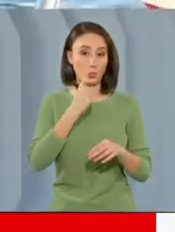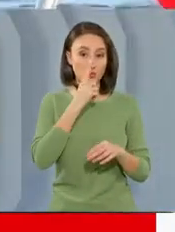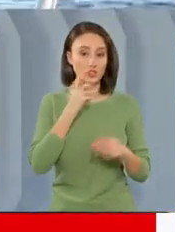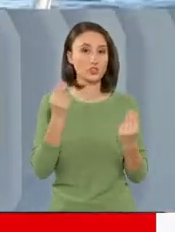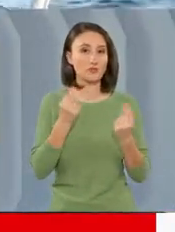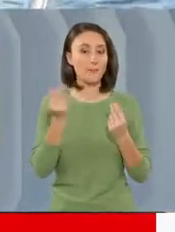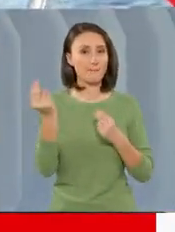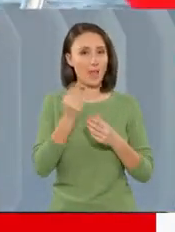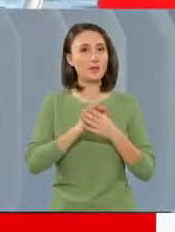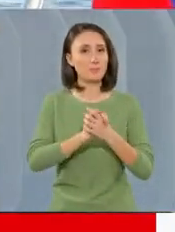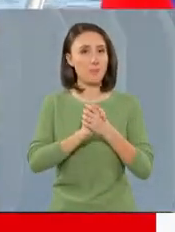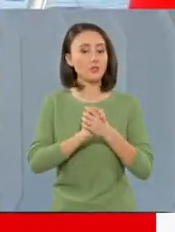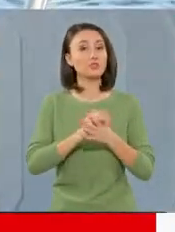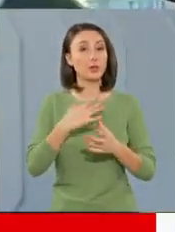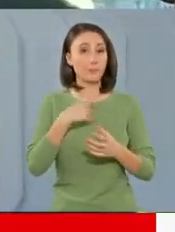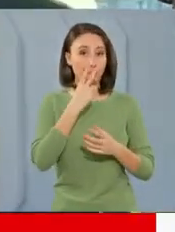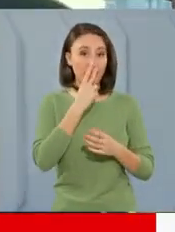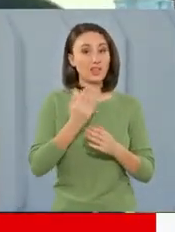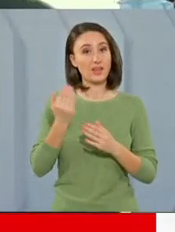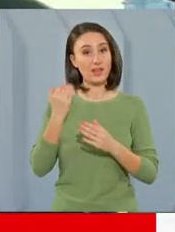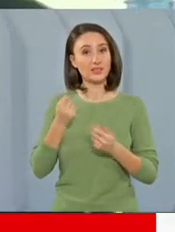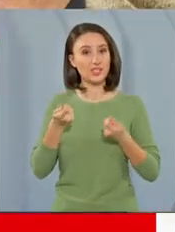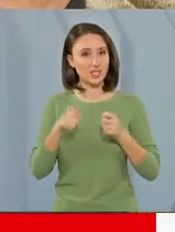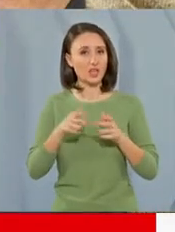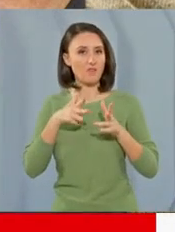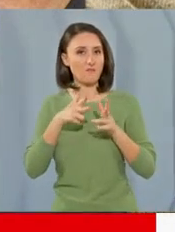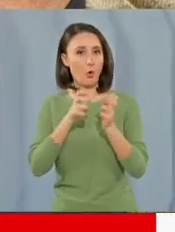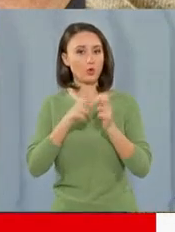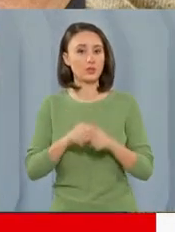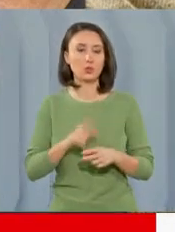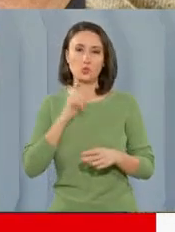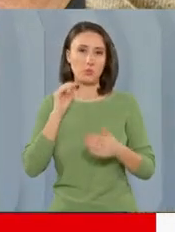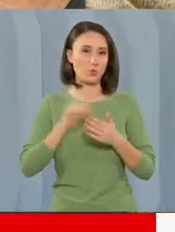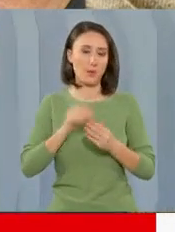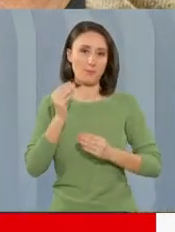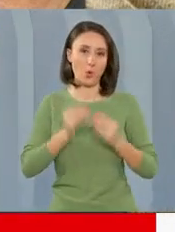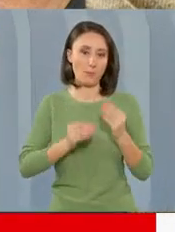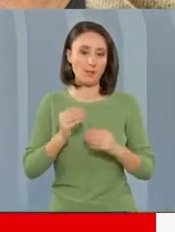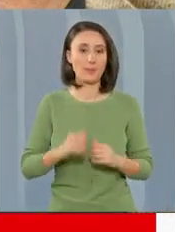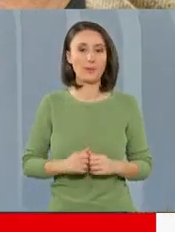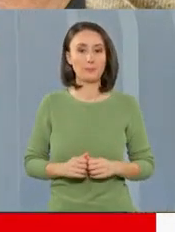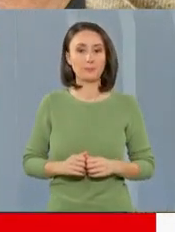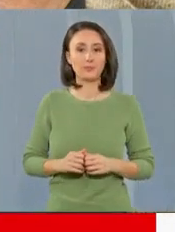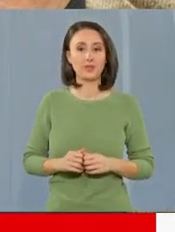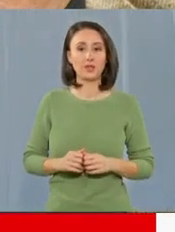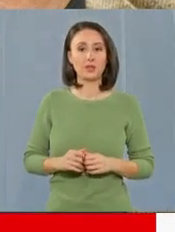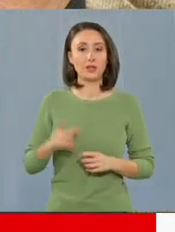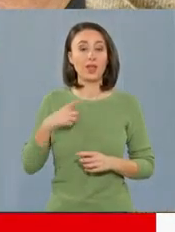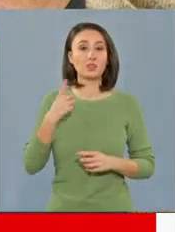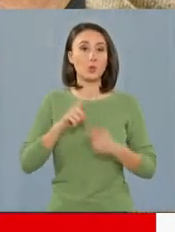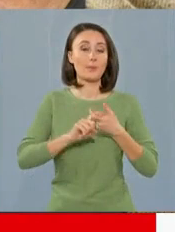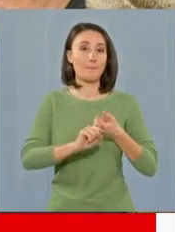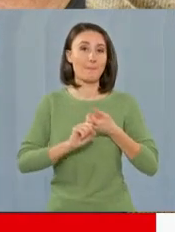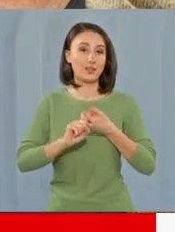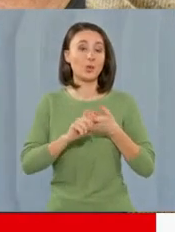un așa zis plan de pace care prevede înainte de toate încetarea focului. Nu se pune problema că ar exista vreun